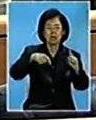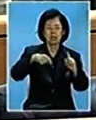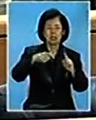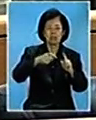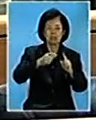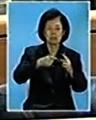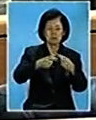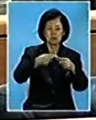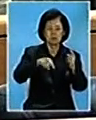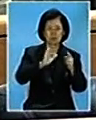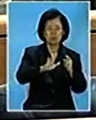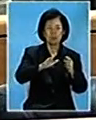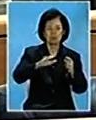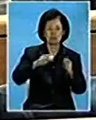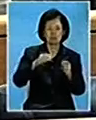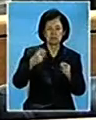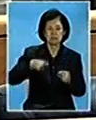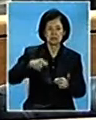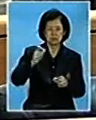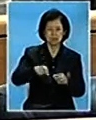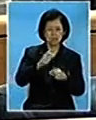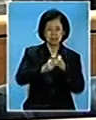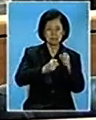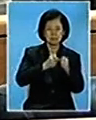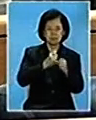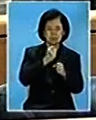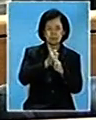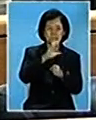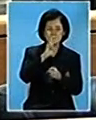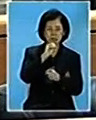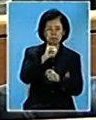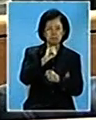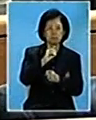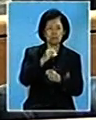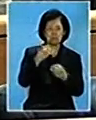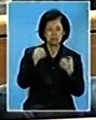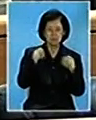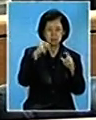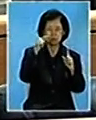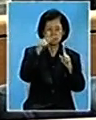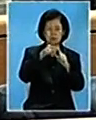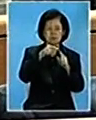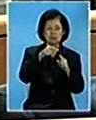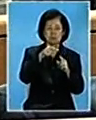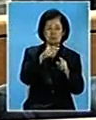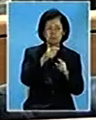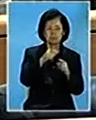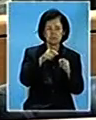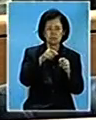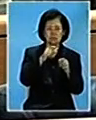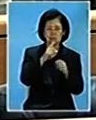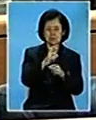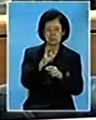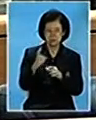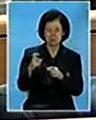ญในรัฐธรรมนูญของปี2540นั้นมีจุดบกพร่องมีจุดโหว่คือให้มี